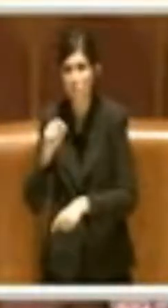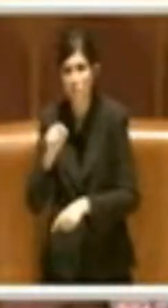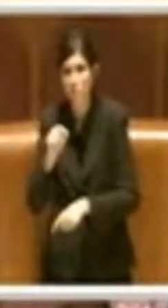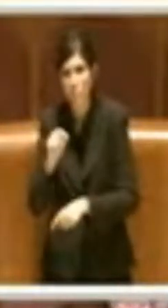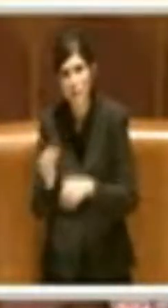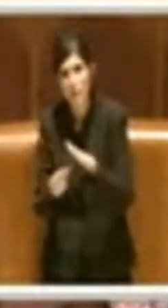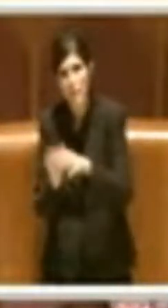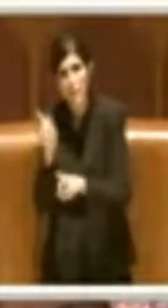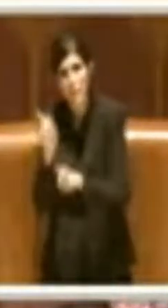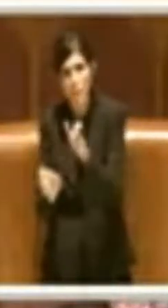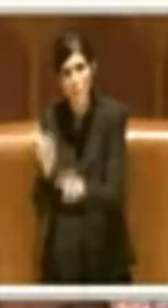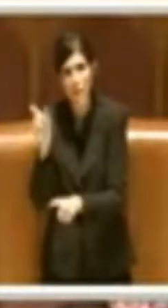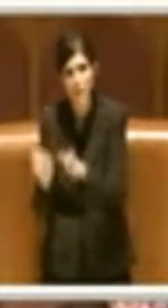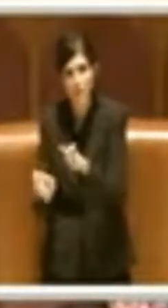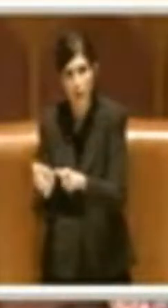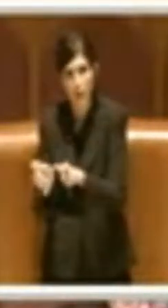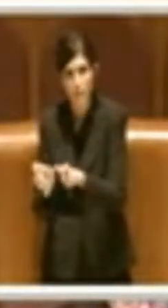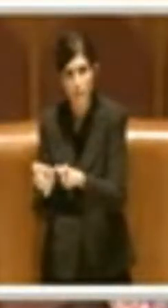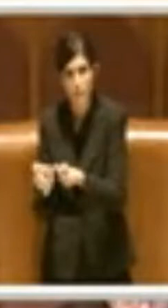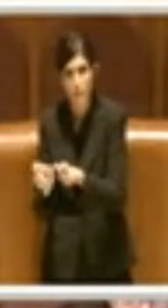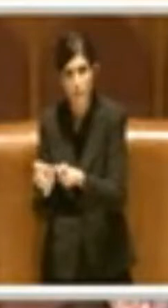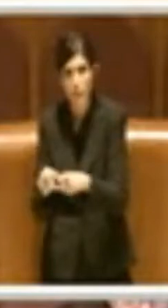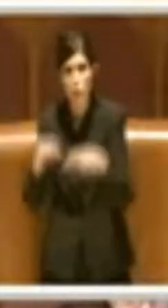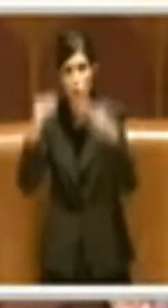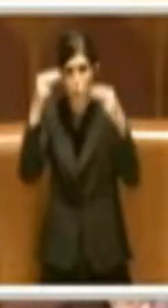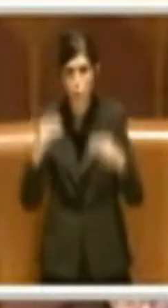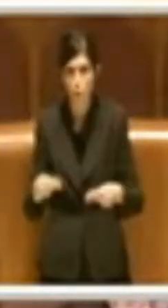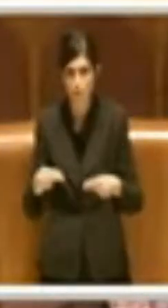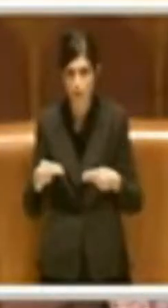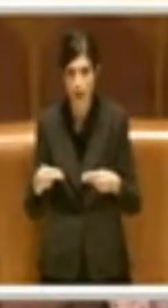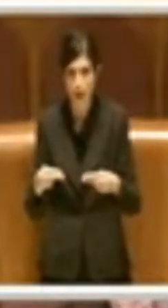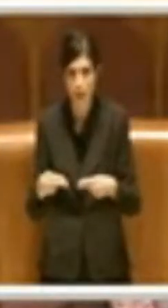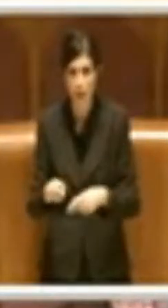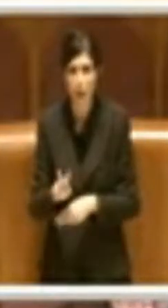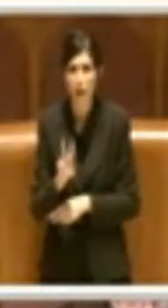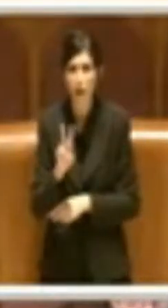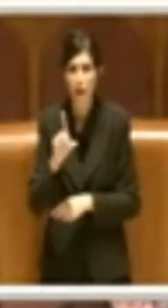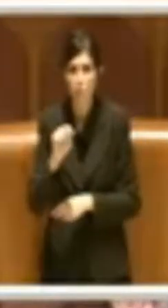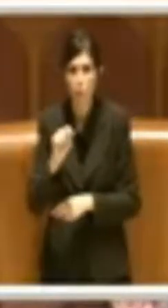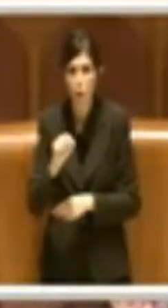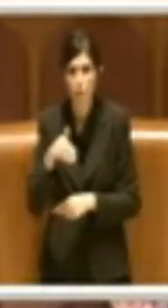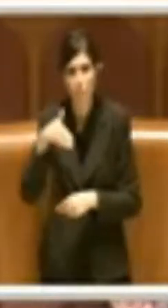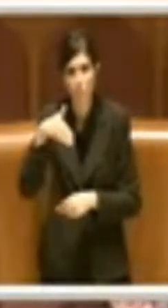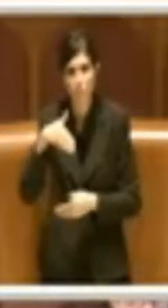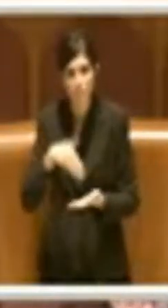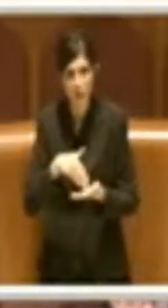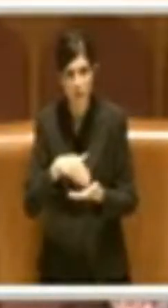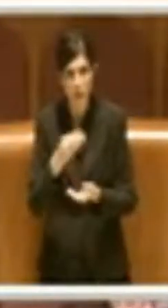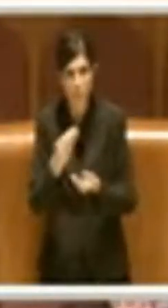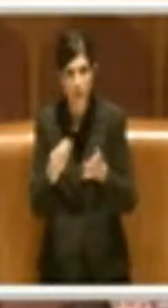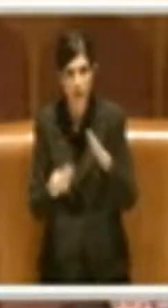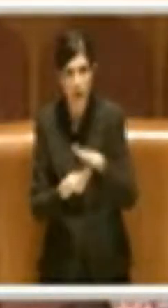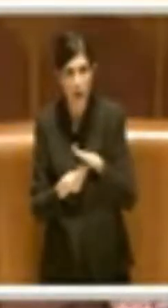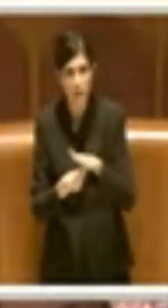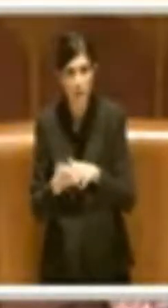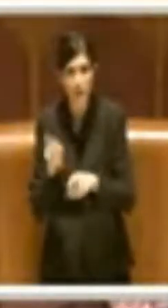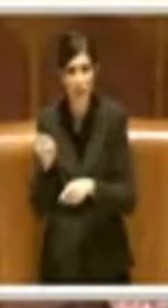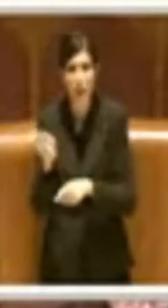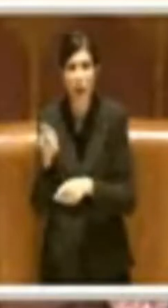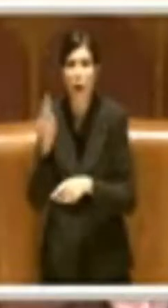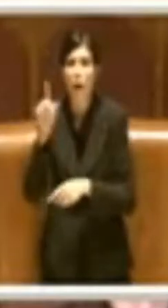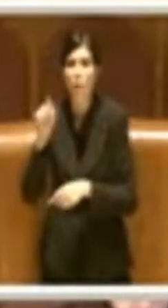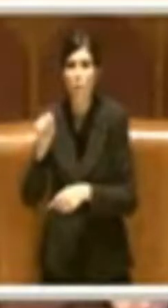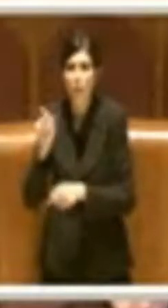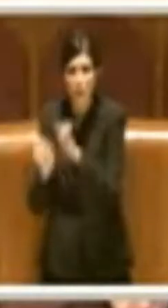su oltre 20.000 che è il personale della macchina capitolina, avevano meno di 30 anni, il